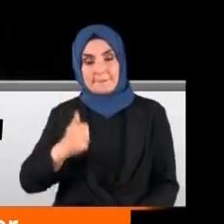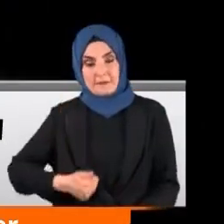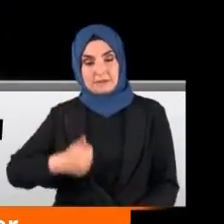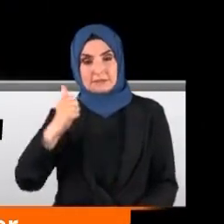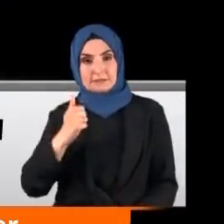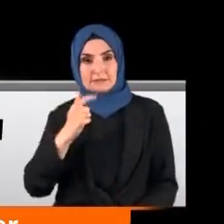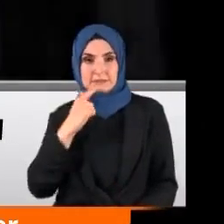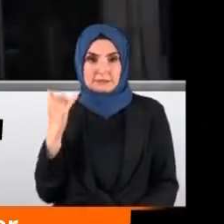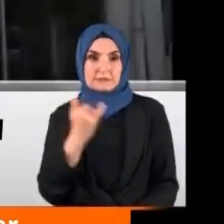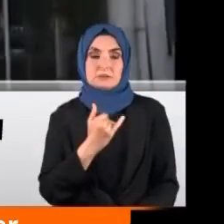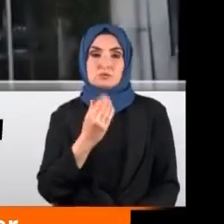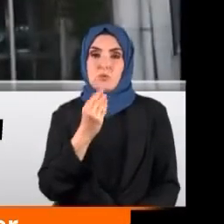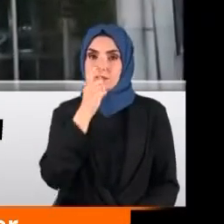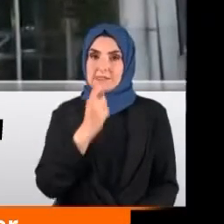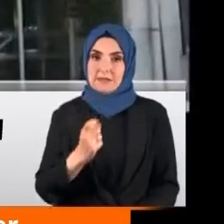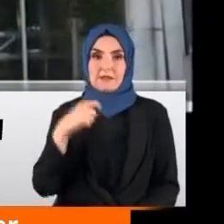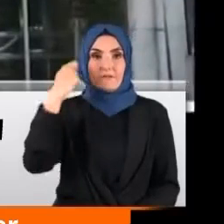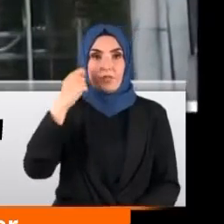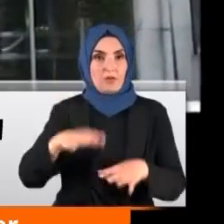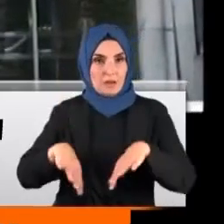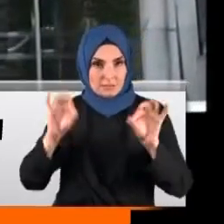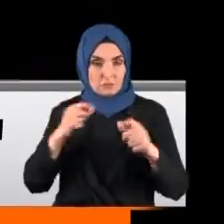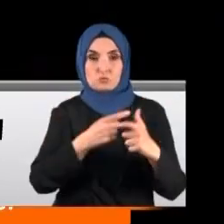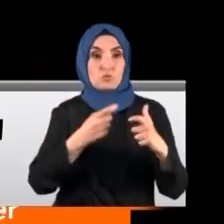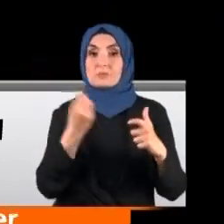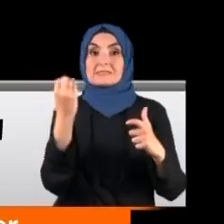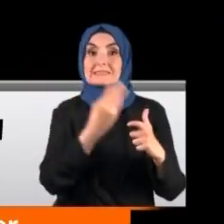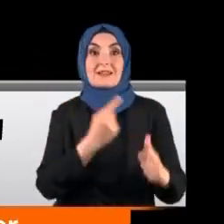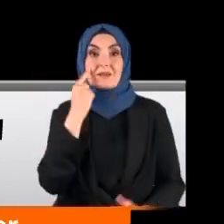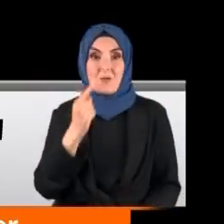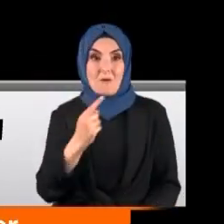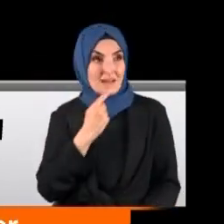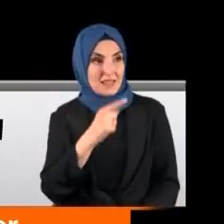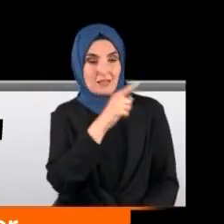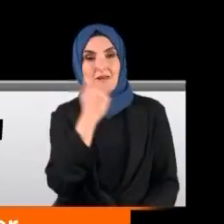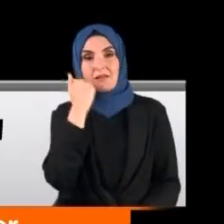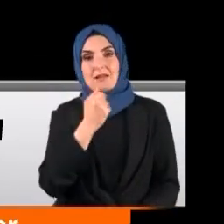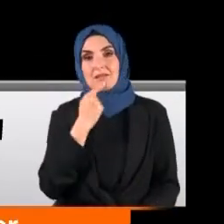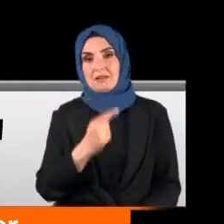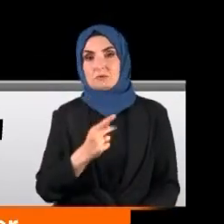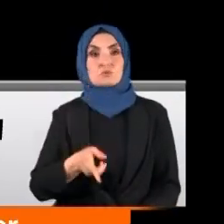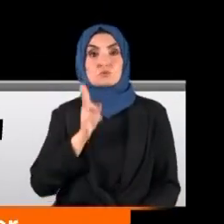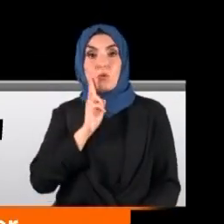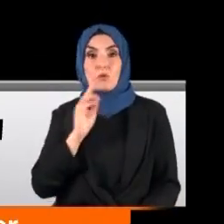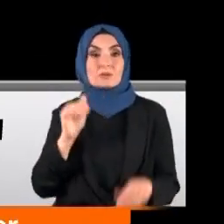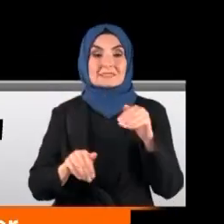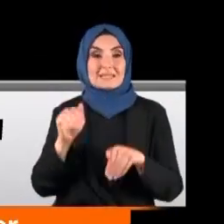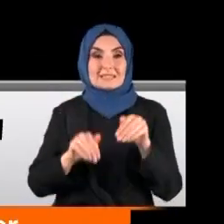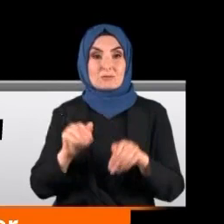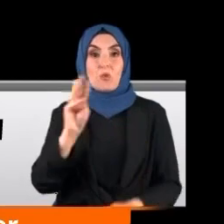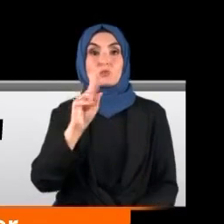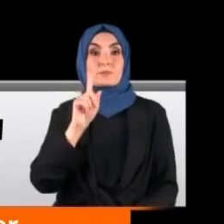çekti, iddiayı soruşturma rakamlarıyla bir bir yalanladı. Son yerel seçimlerden yani 31 Mart